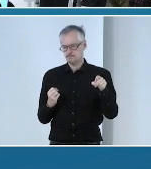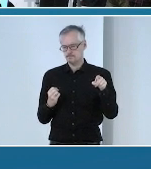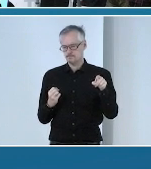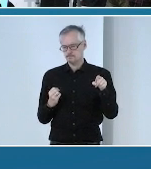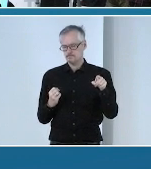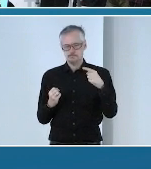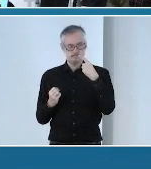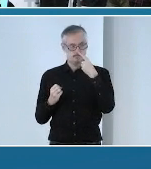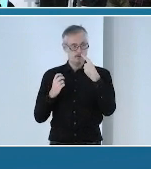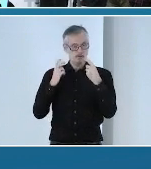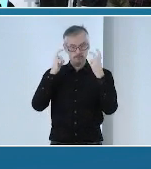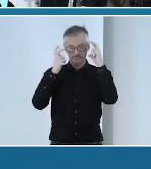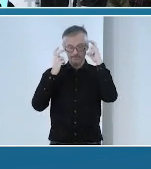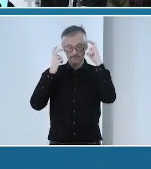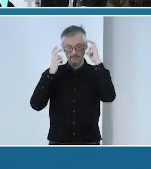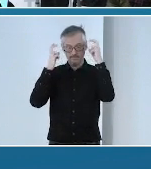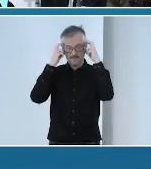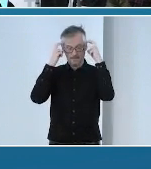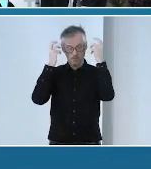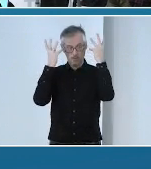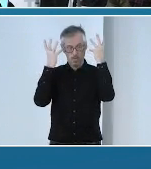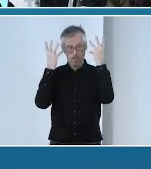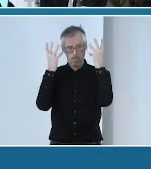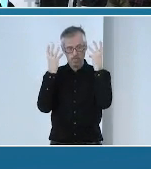dégénérescence vestibulaire qu'on retrouve chez beaucoup de